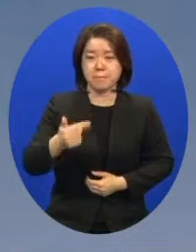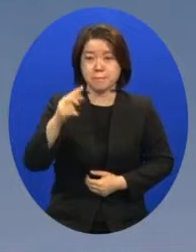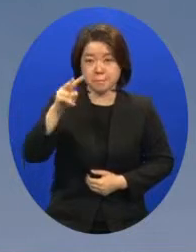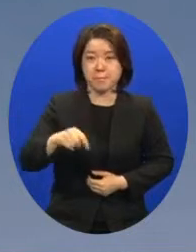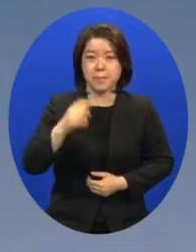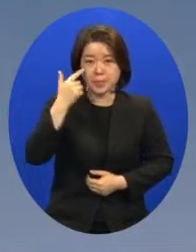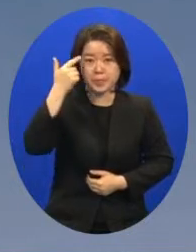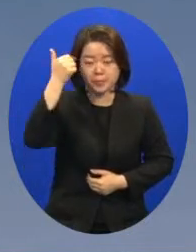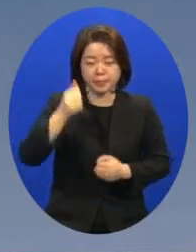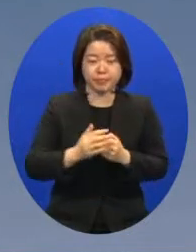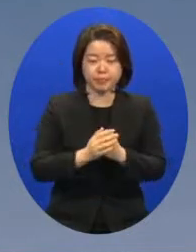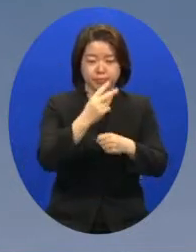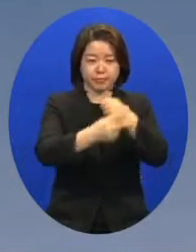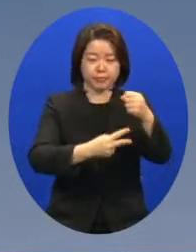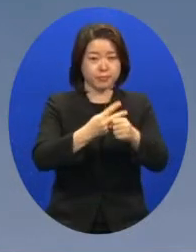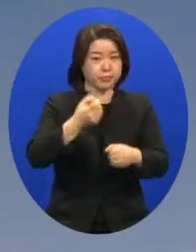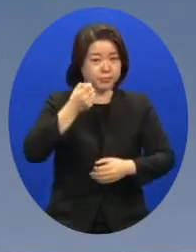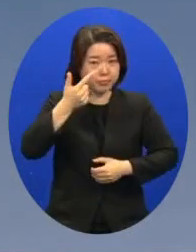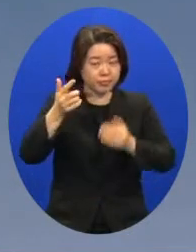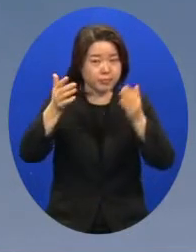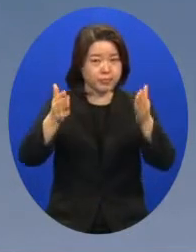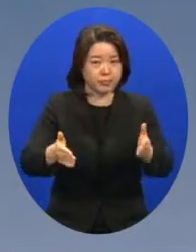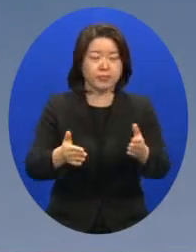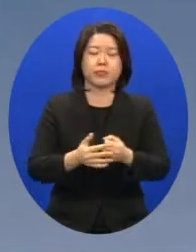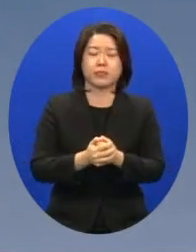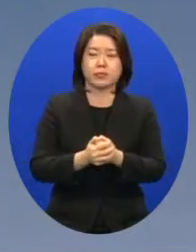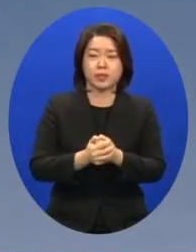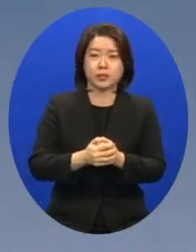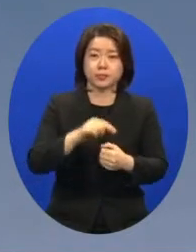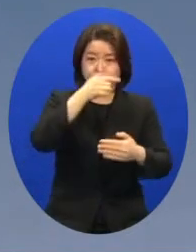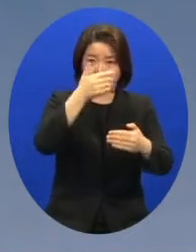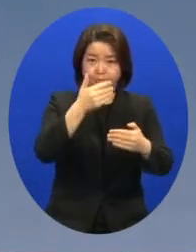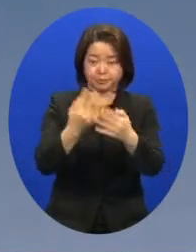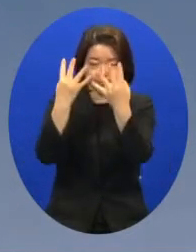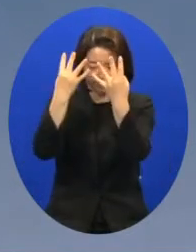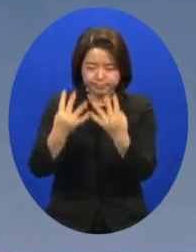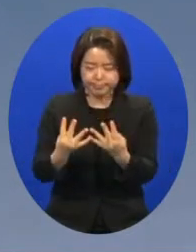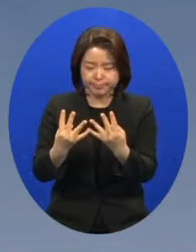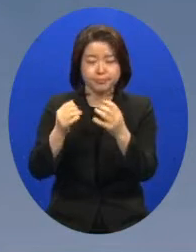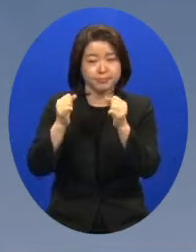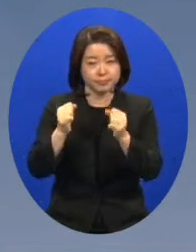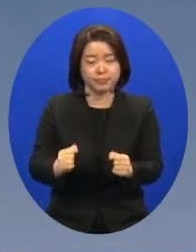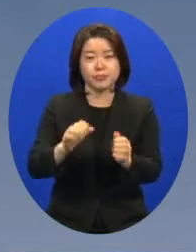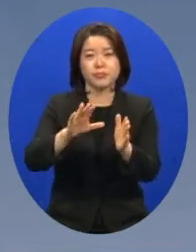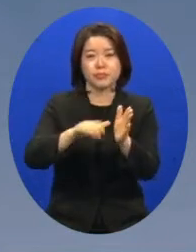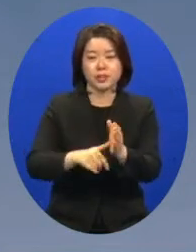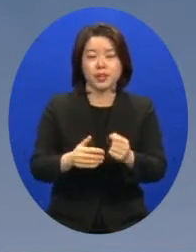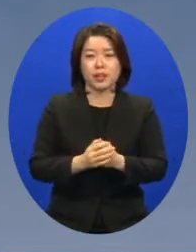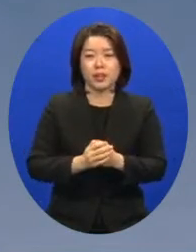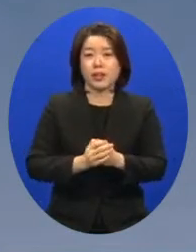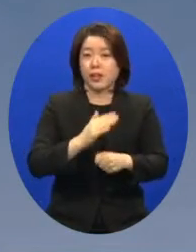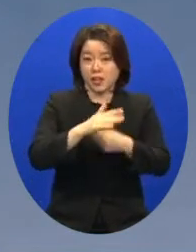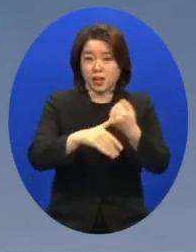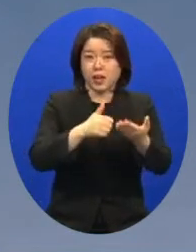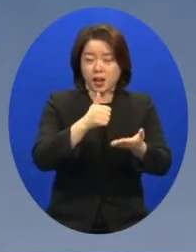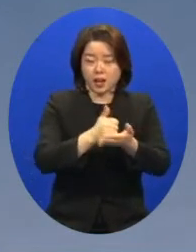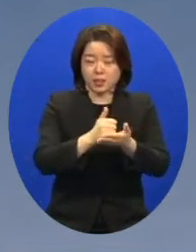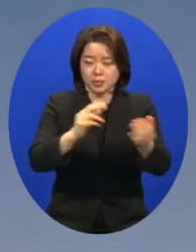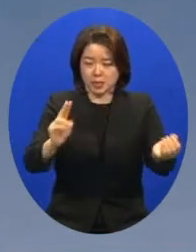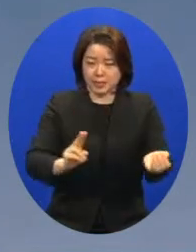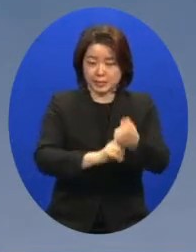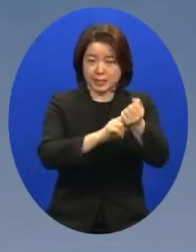2년 6개월 통할 북한 수용소에 갇혀 계시다가 하나님의 기적적인